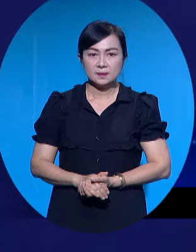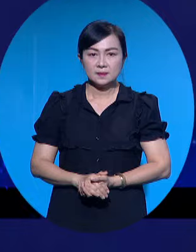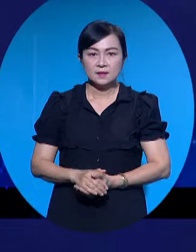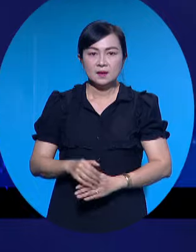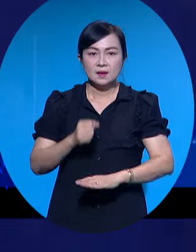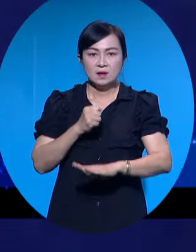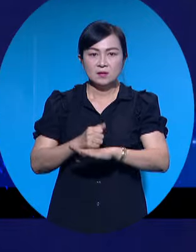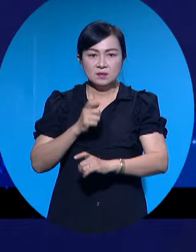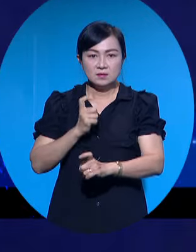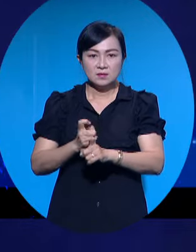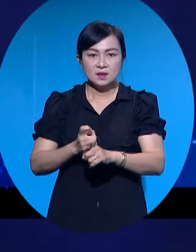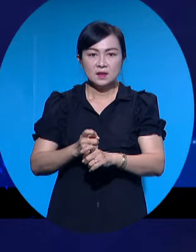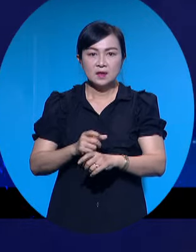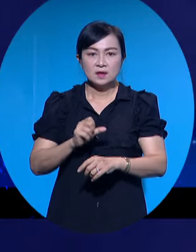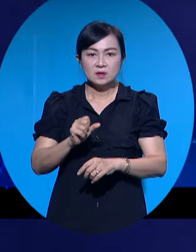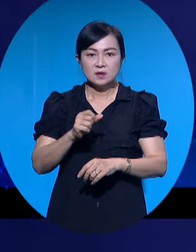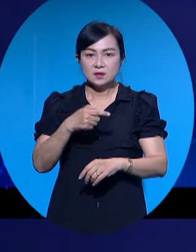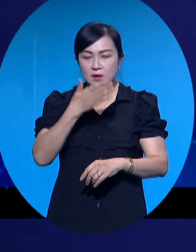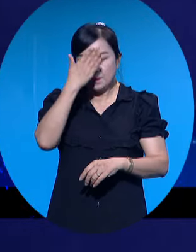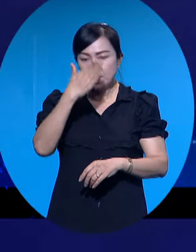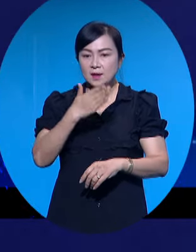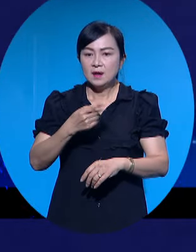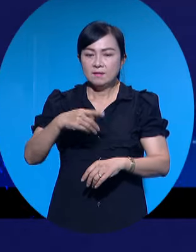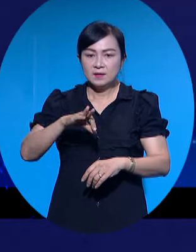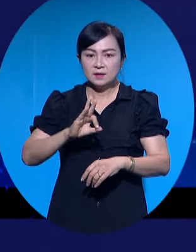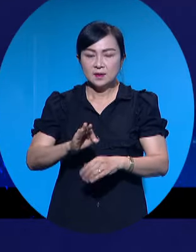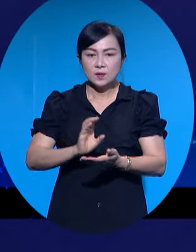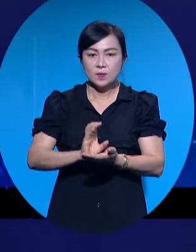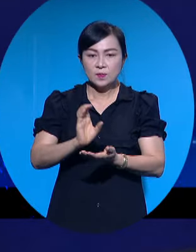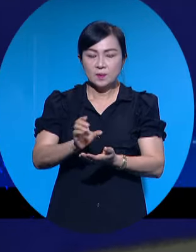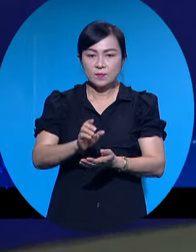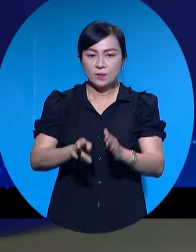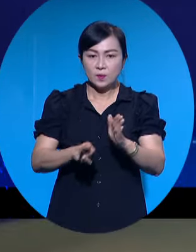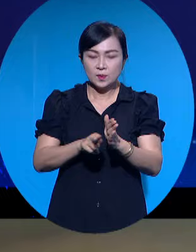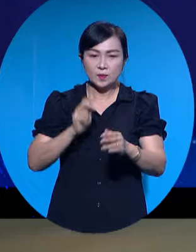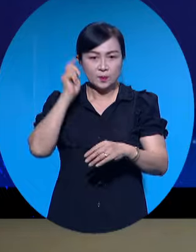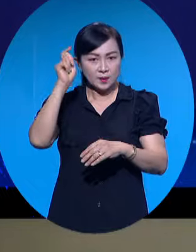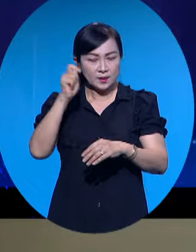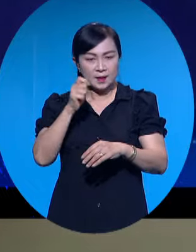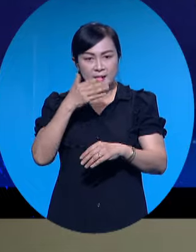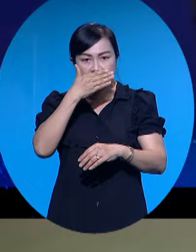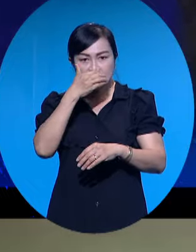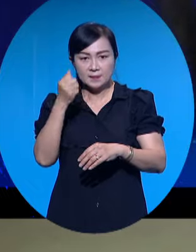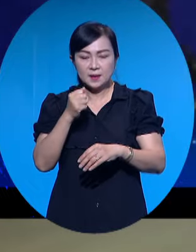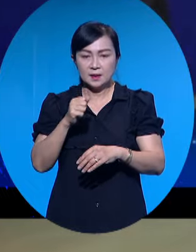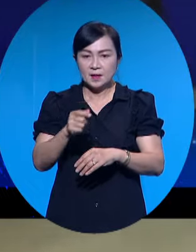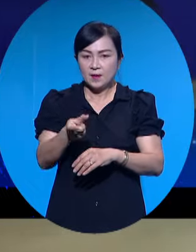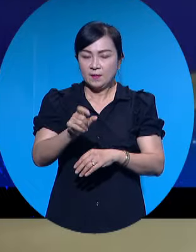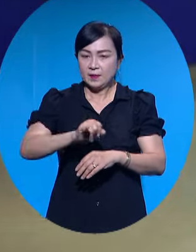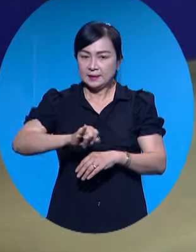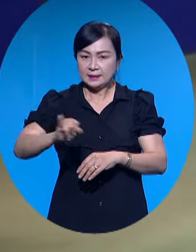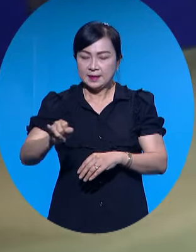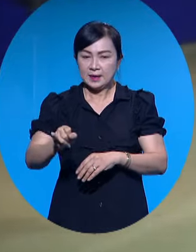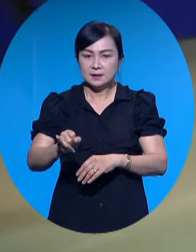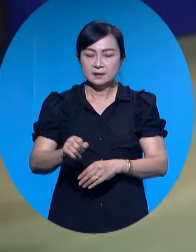Tại cuộc gặp, Thủ tướng Đức Olaf Scholz cho rằng các đồng minh phương Tây sẽ cung cấp thêm vũ khí cho Ukraine, đặc biệt là các loại pháo tầm xa